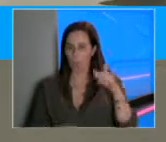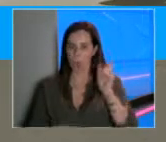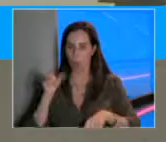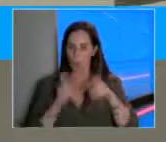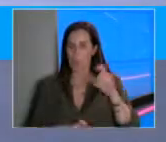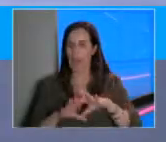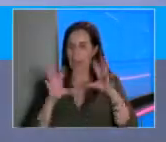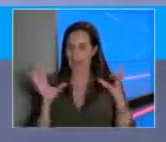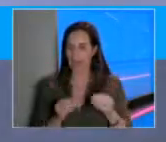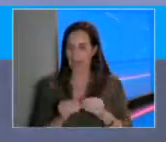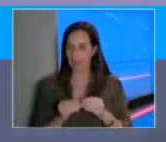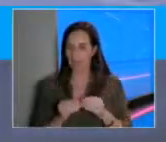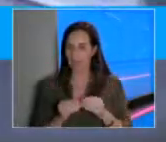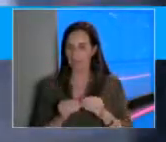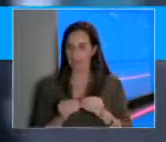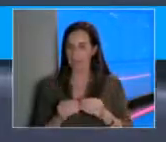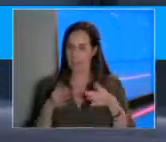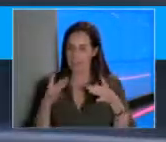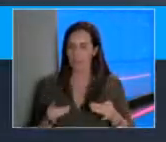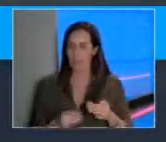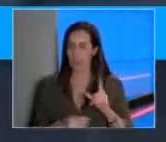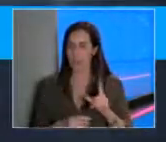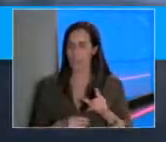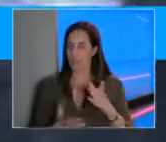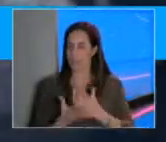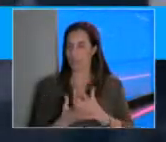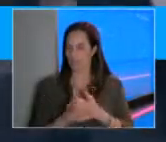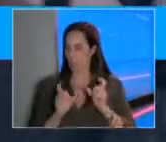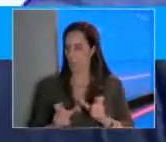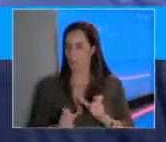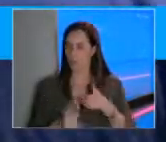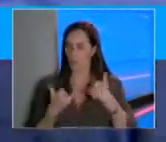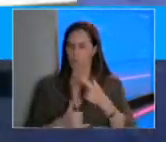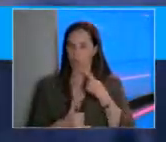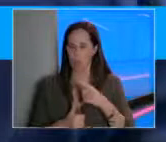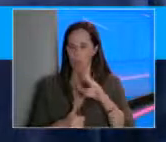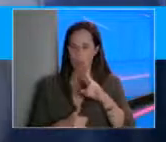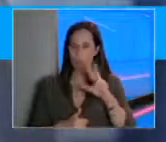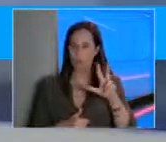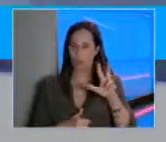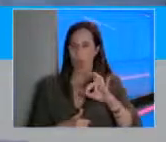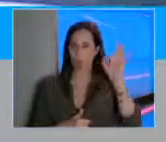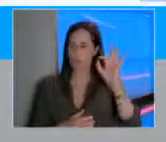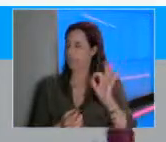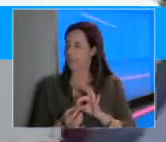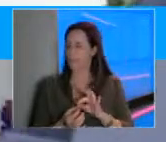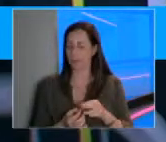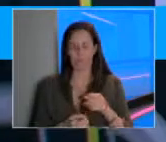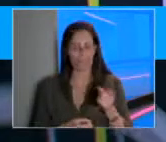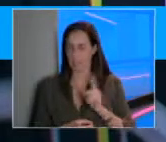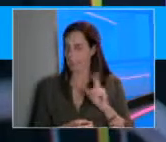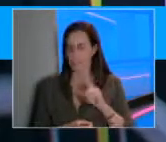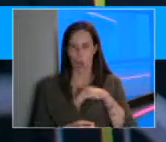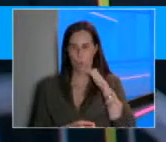מהאוכלוסייה הכללית נדבק ומחוסן, וכרגע אנחנו מדברים על בין 2-3% בלבד.